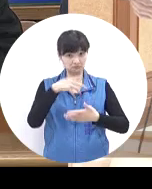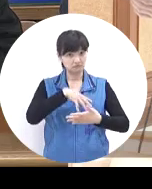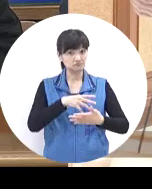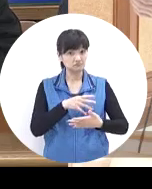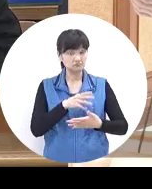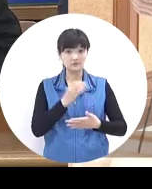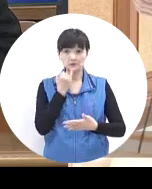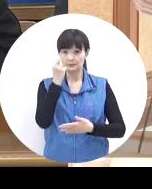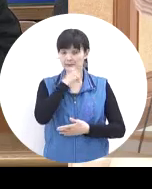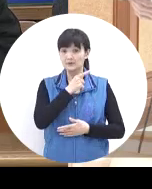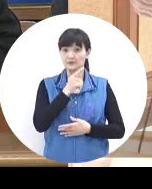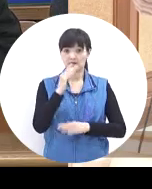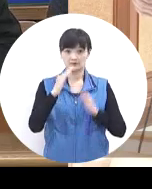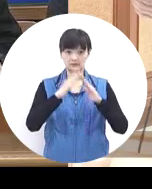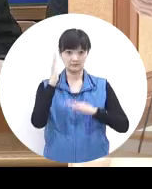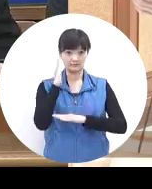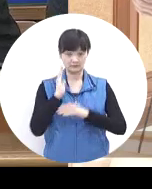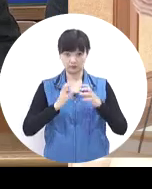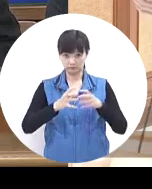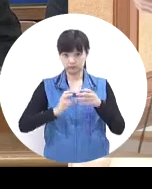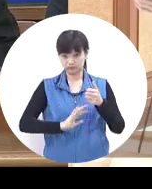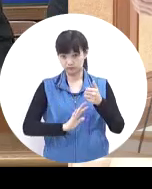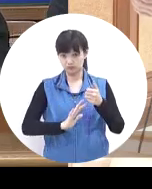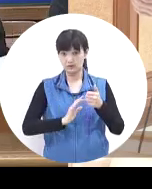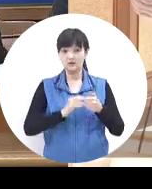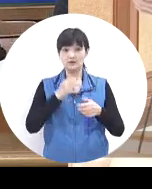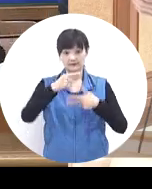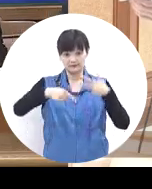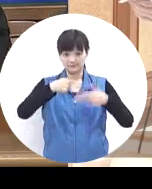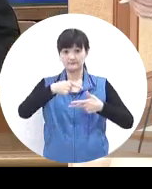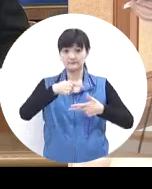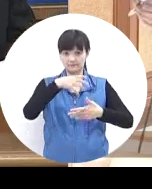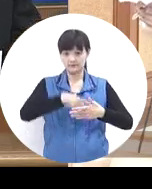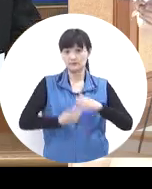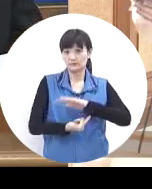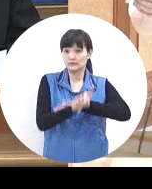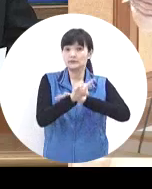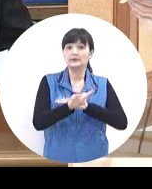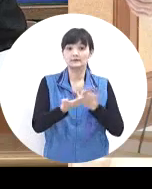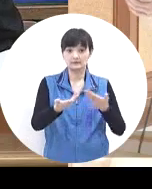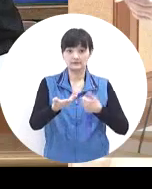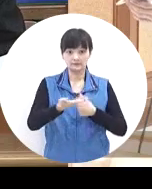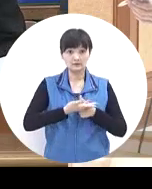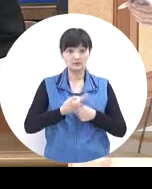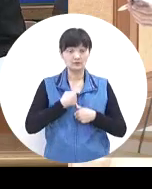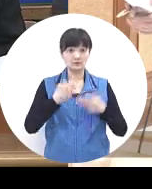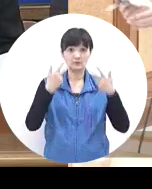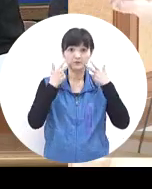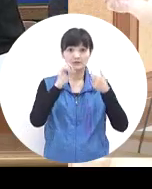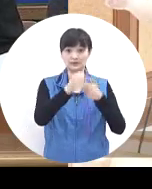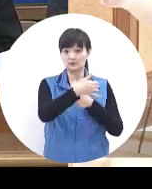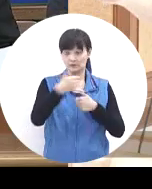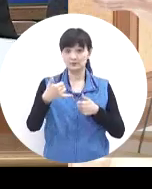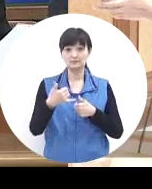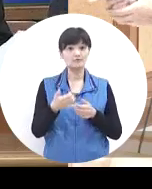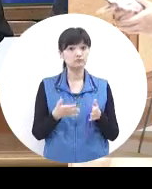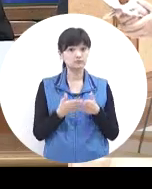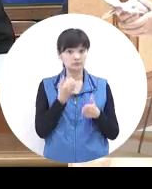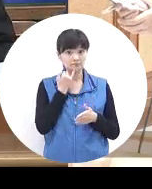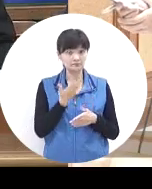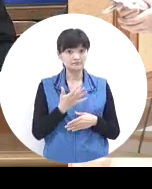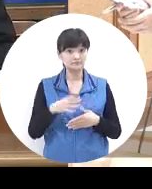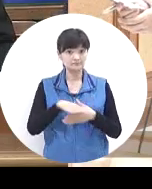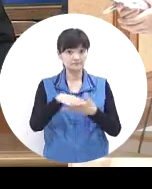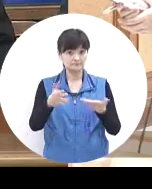府团队在1个礼拜内提供相关的书面资料，提供给4位原住民籍的议员，请主席才是。 我